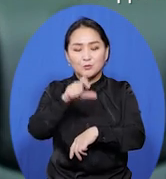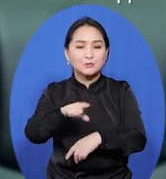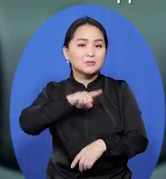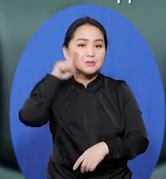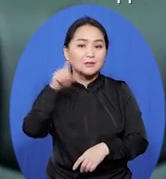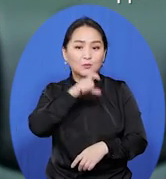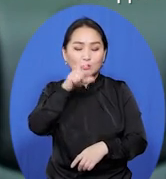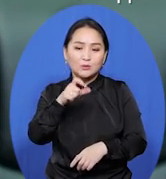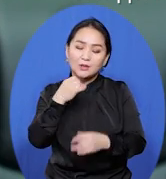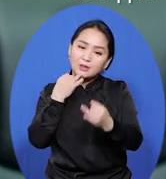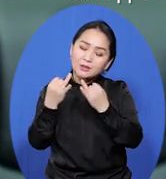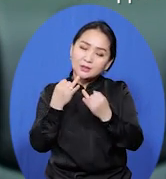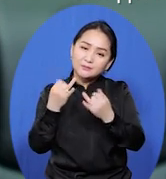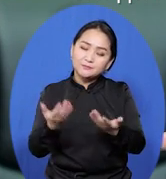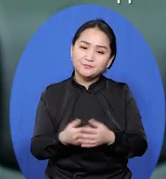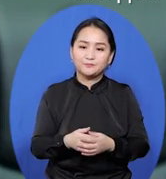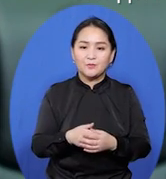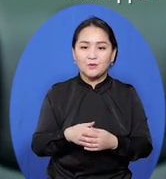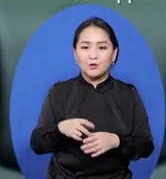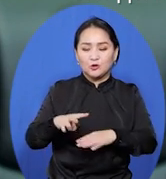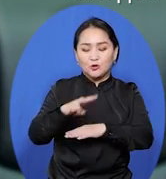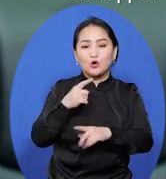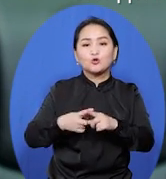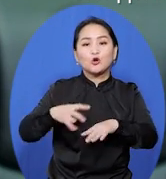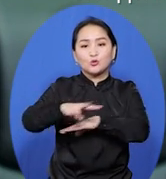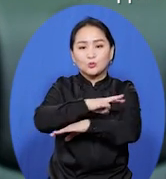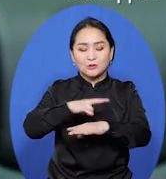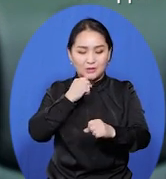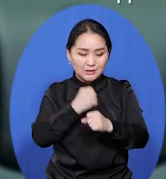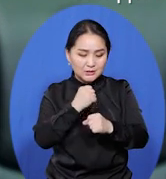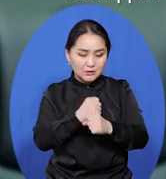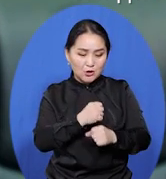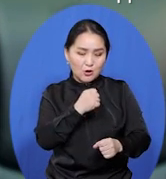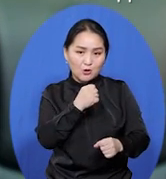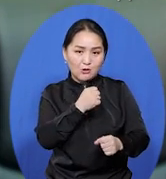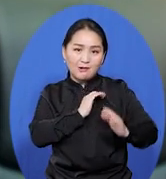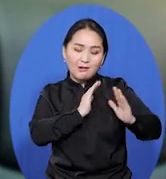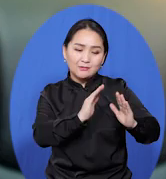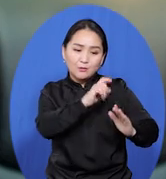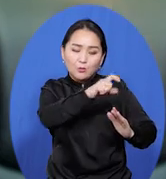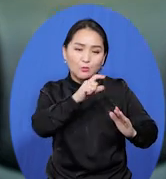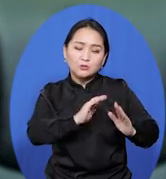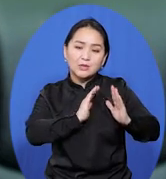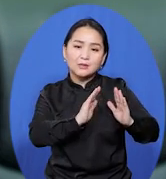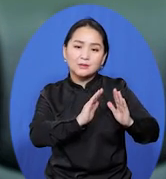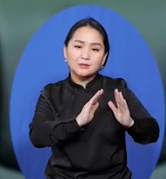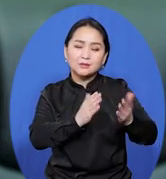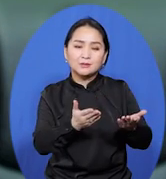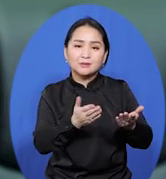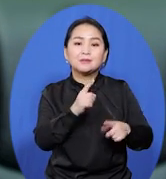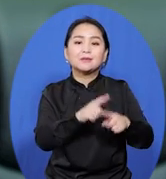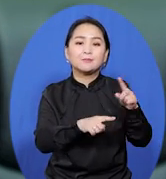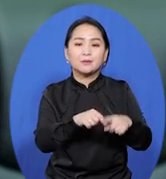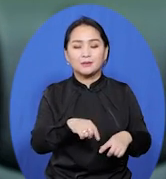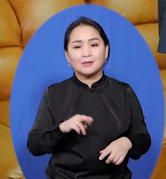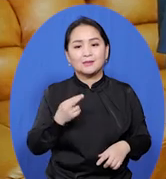тэгээ залуу хүнтэй ер нь энэ орон нутгад амьдарч байгаа хүмүүсийн хөдөлмөрт хандах хандлага ямар байдгийг, яагаад нь халамжийн бодлого төрд хэрэгтэй